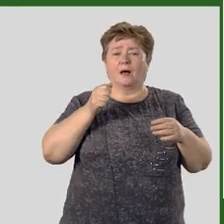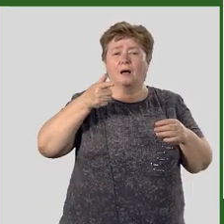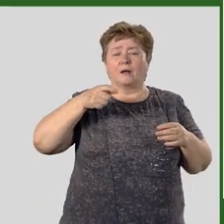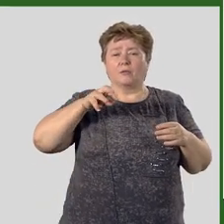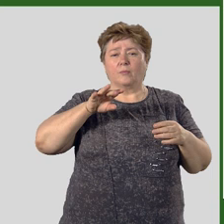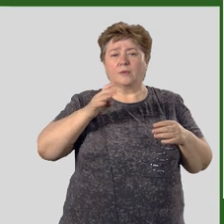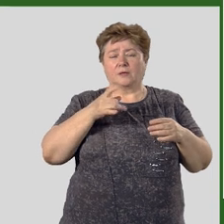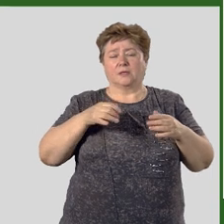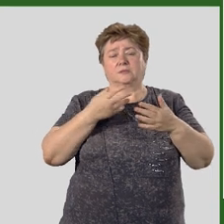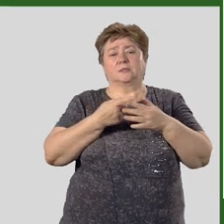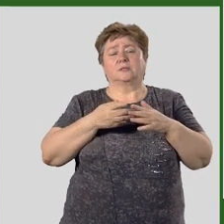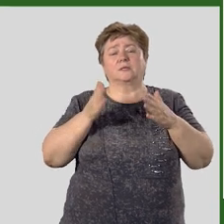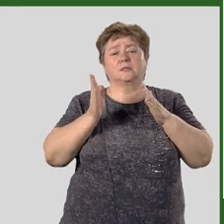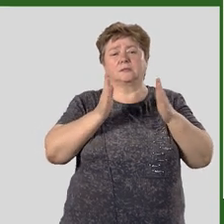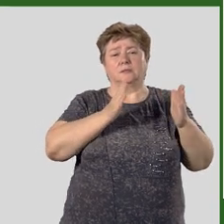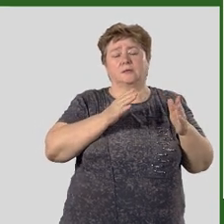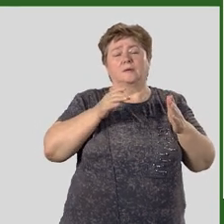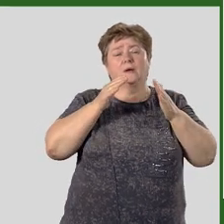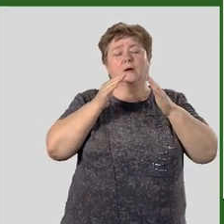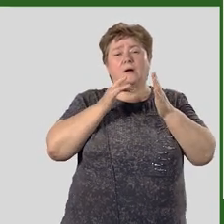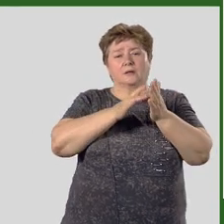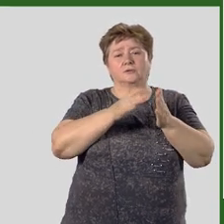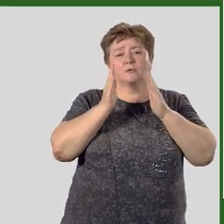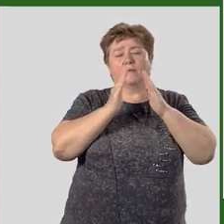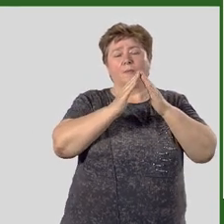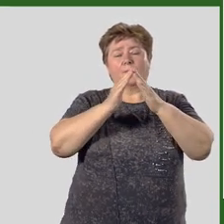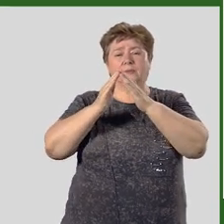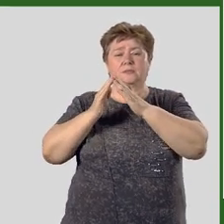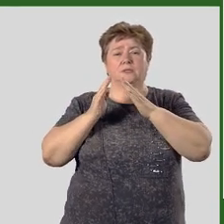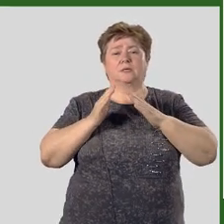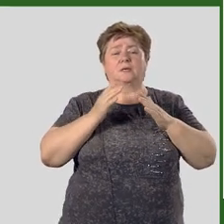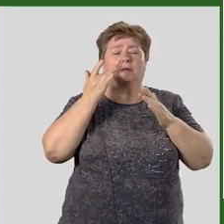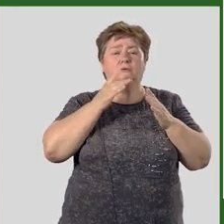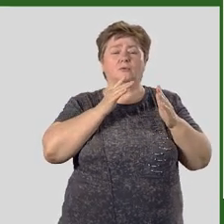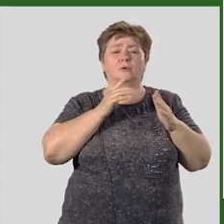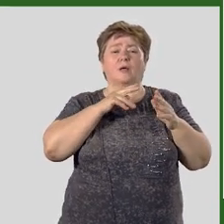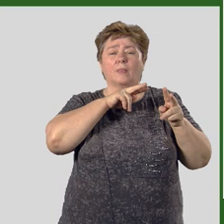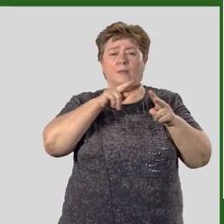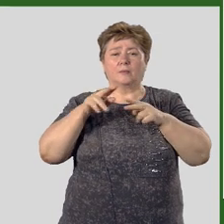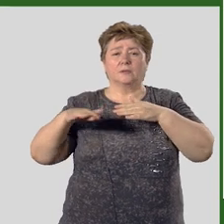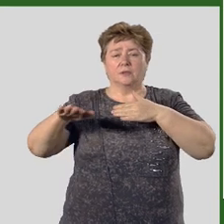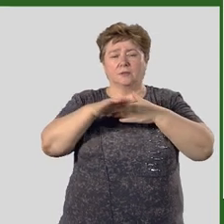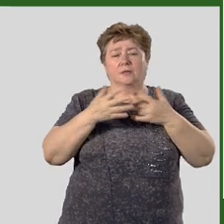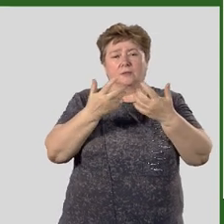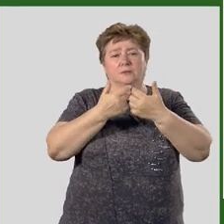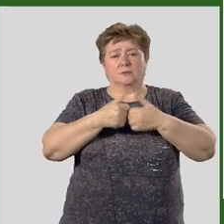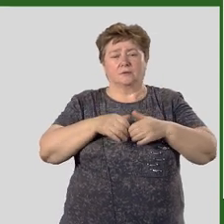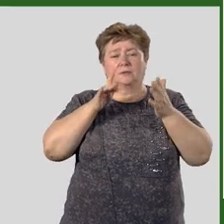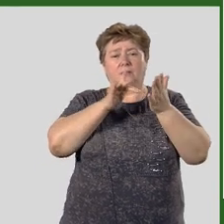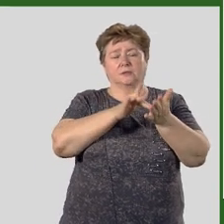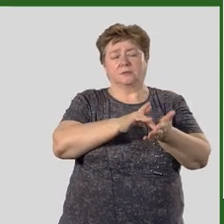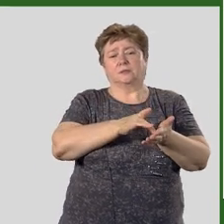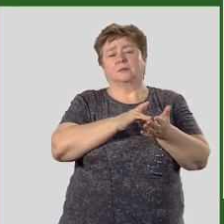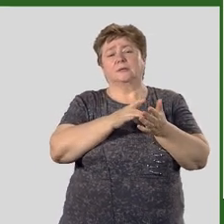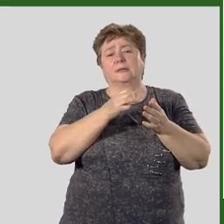Агломерация – это вид системы городского поселения, при которой наблюдается территориальное сочетание